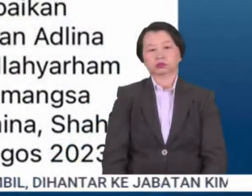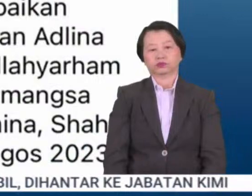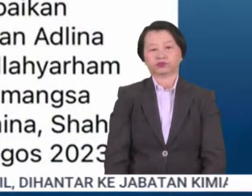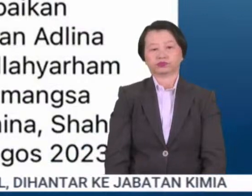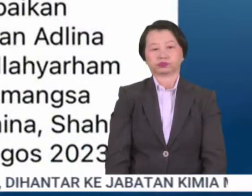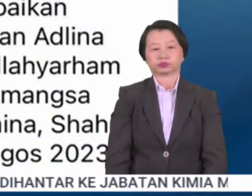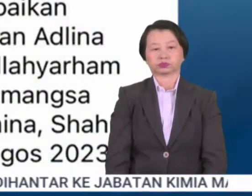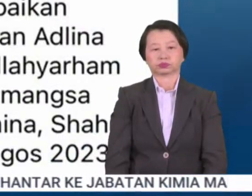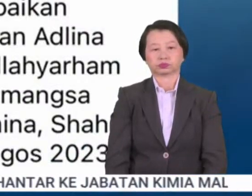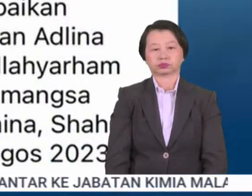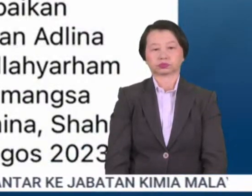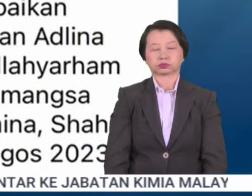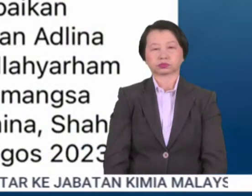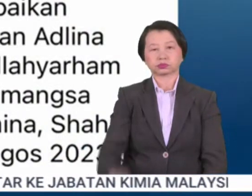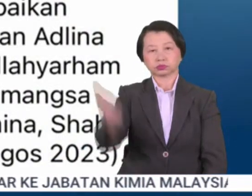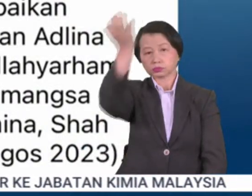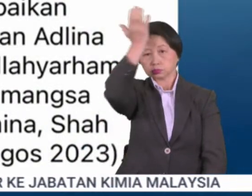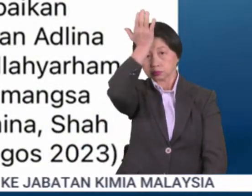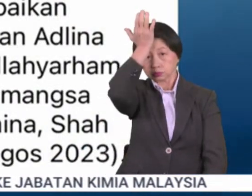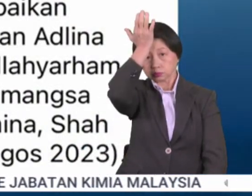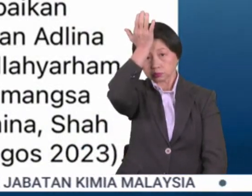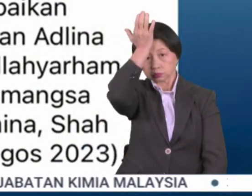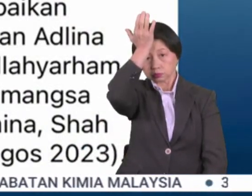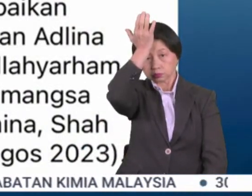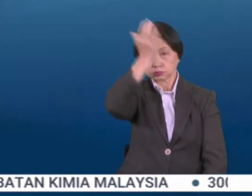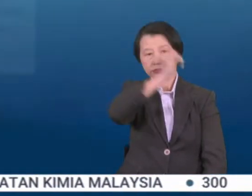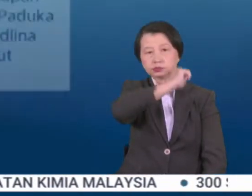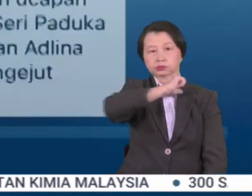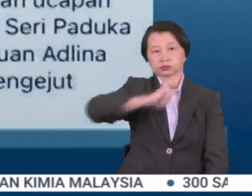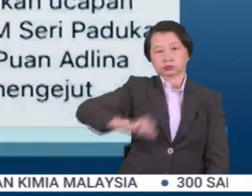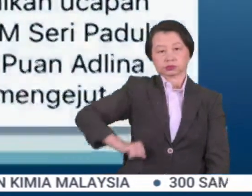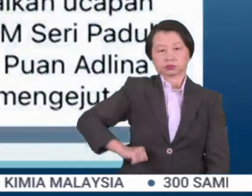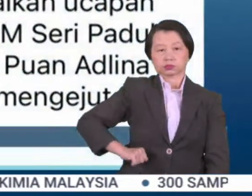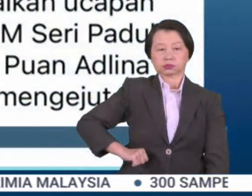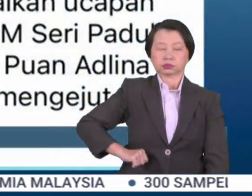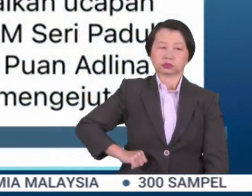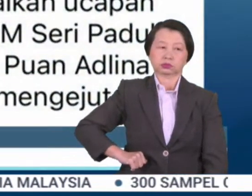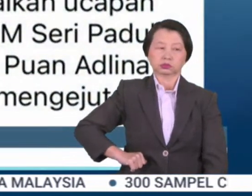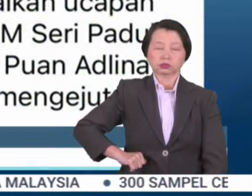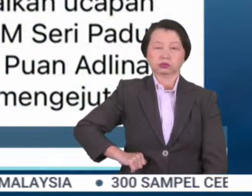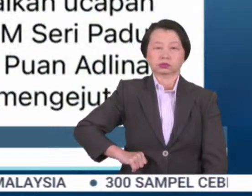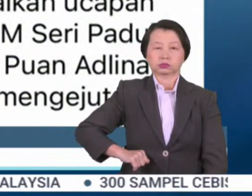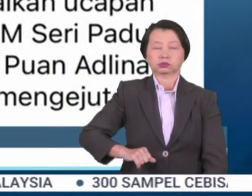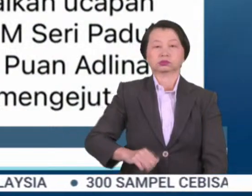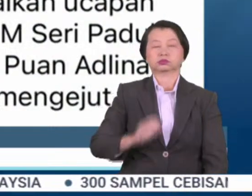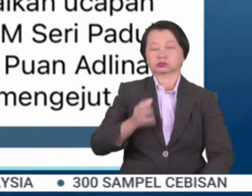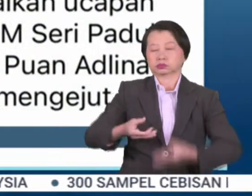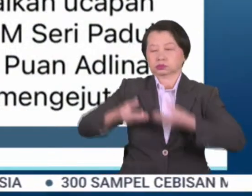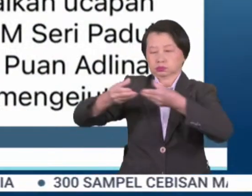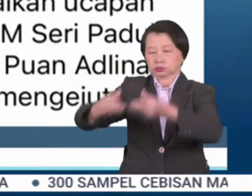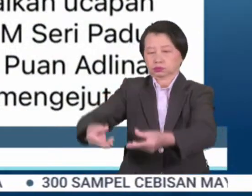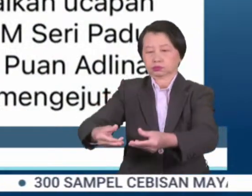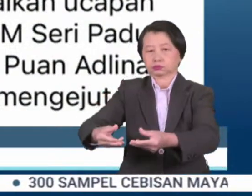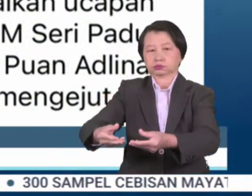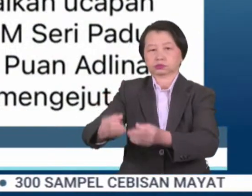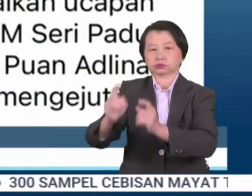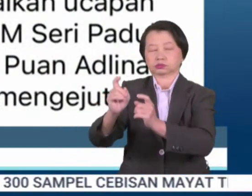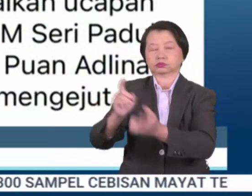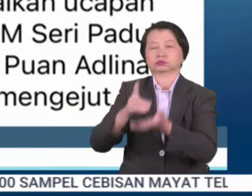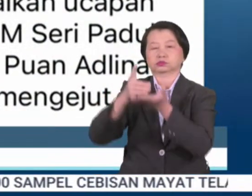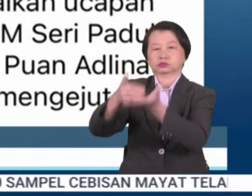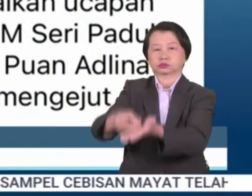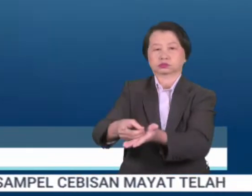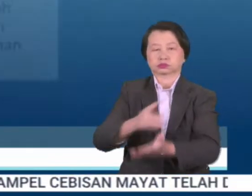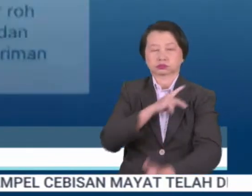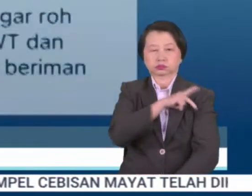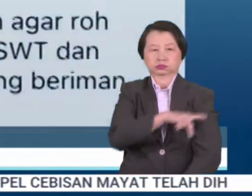masa yang dipertuan agongultan Abdullah ratuddin almafaah berkenan menyampaikan sumbangan peribadi